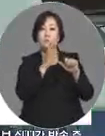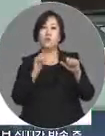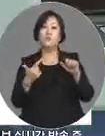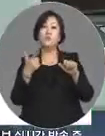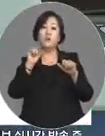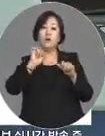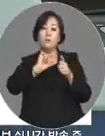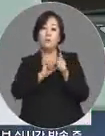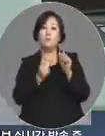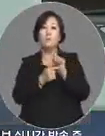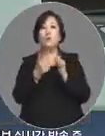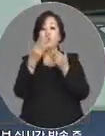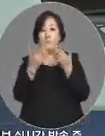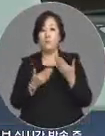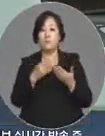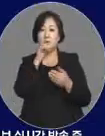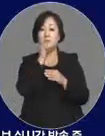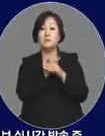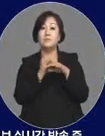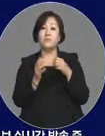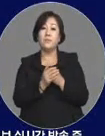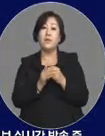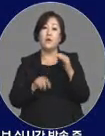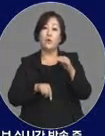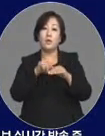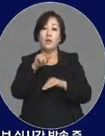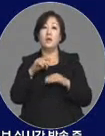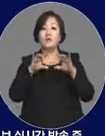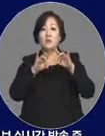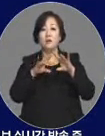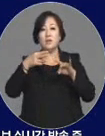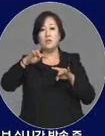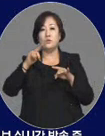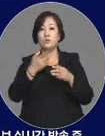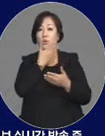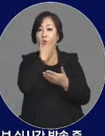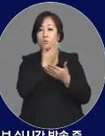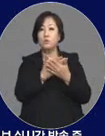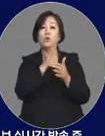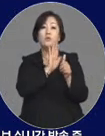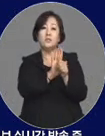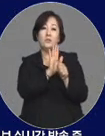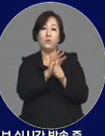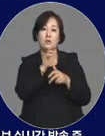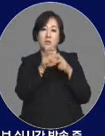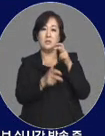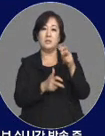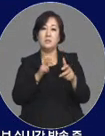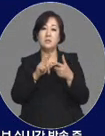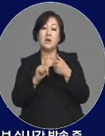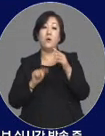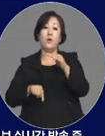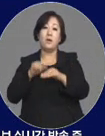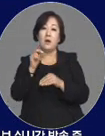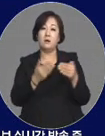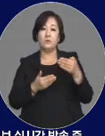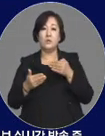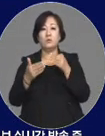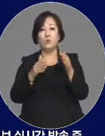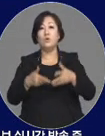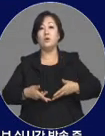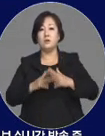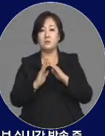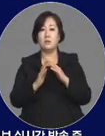6억 원만 반영됐습니다. 이 밖에 전기 수소차 핵심 부품 지원 사업과 울산 외곽 순환도로